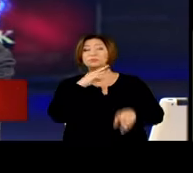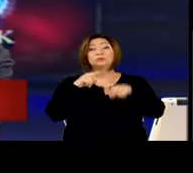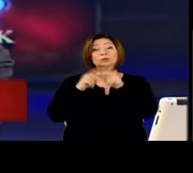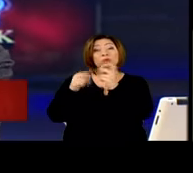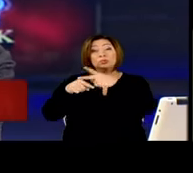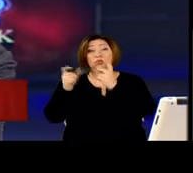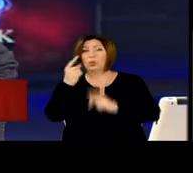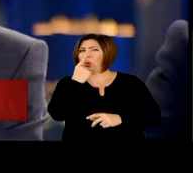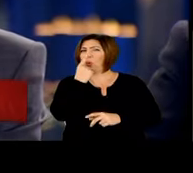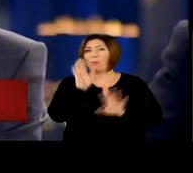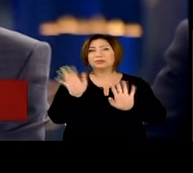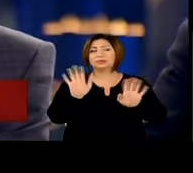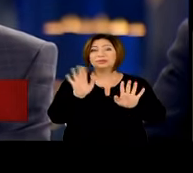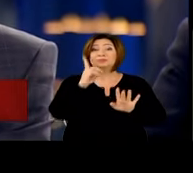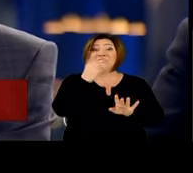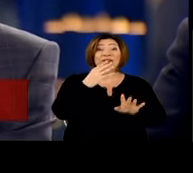ki. Kuzu kokmaz.